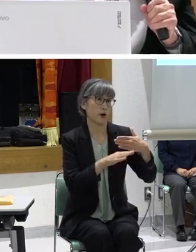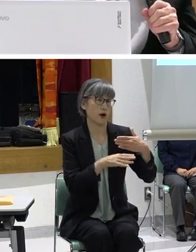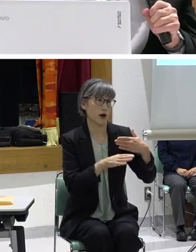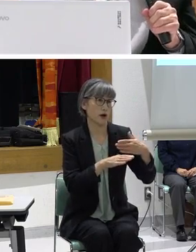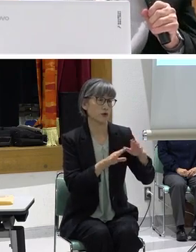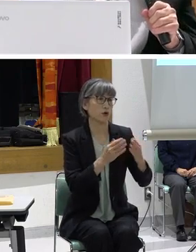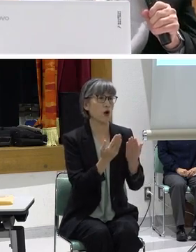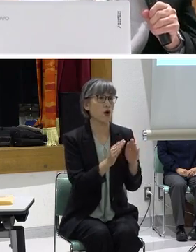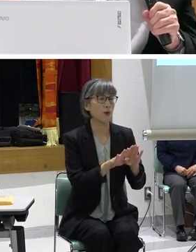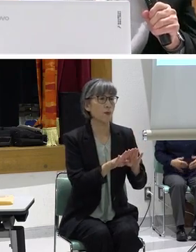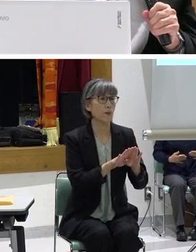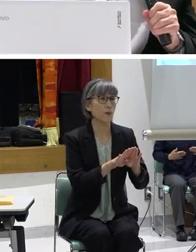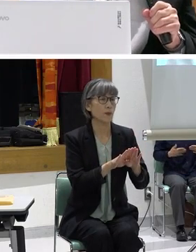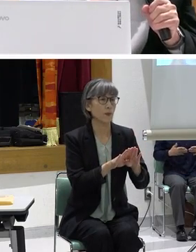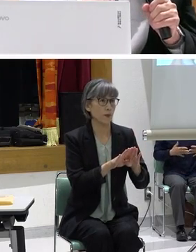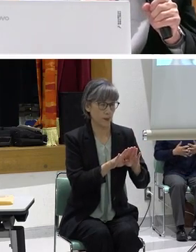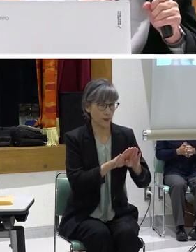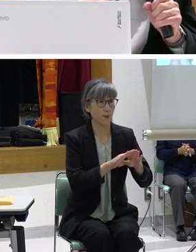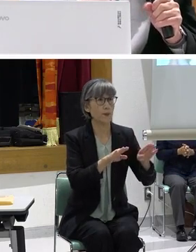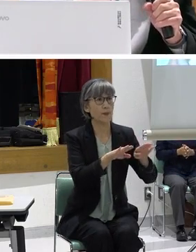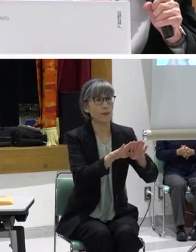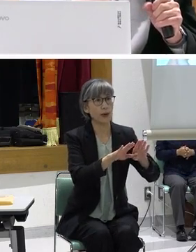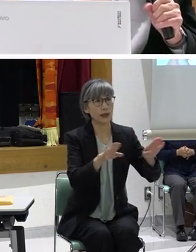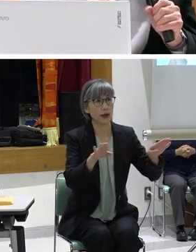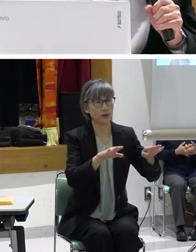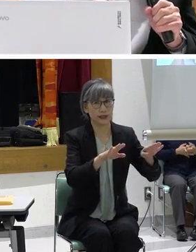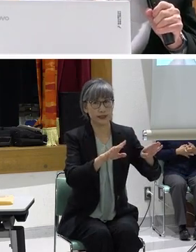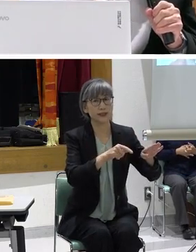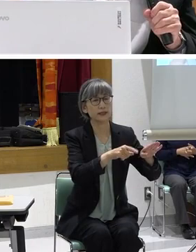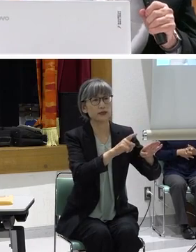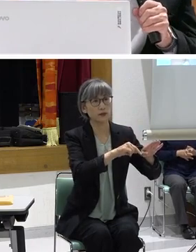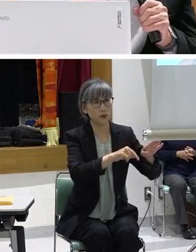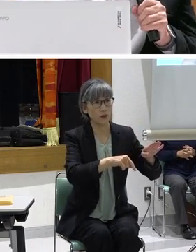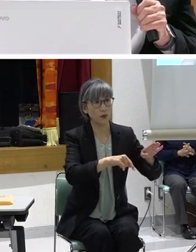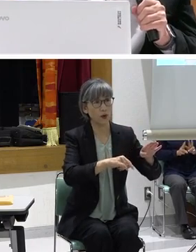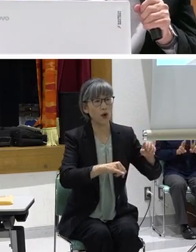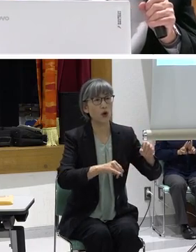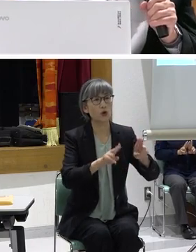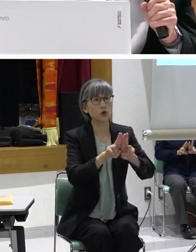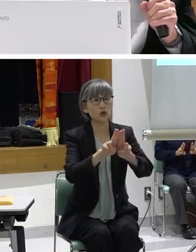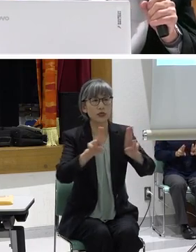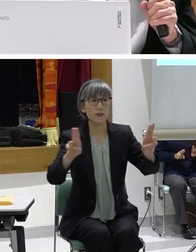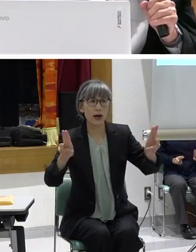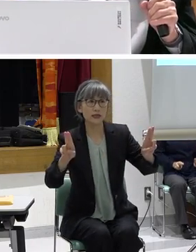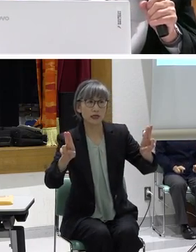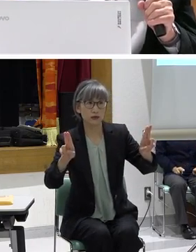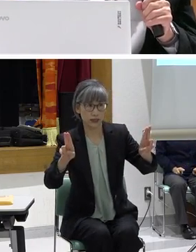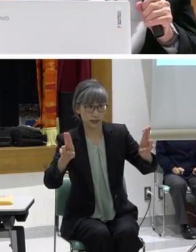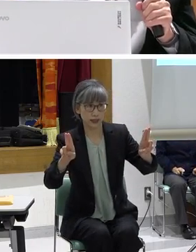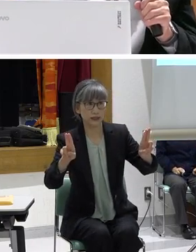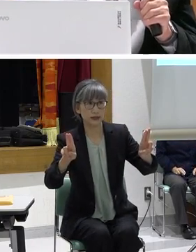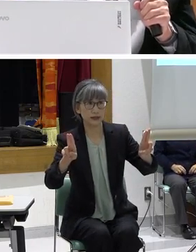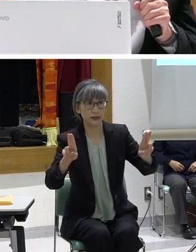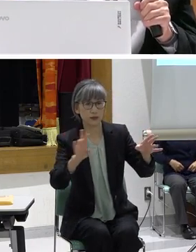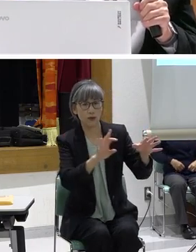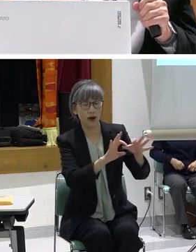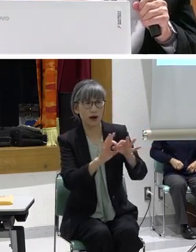アフリー、あるいはユニバーサルデザインというものの関わりということ